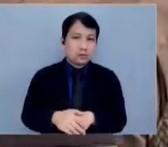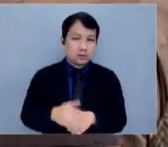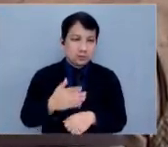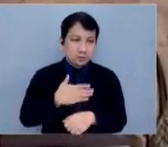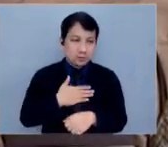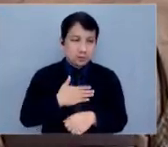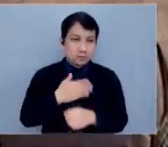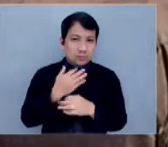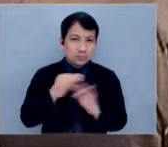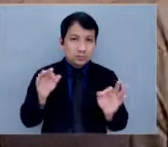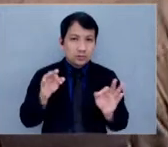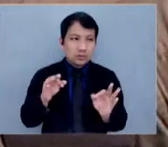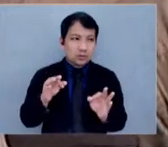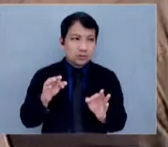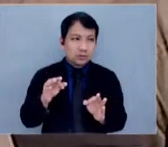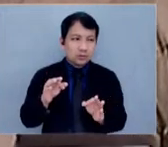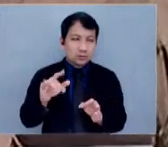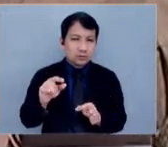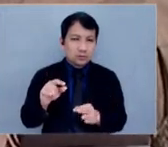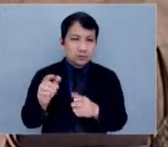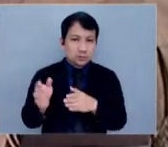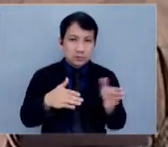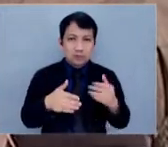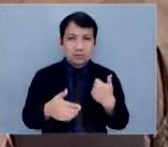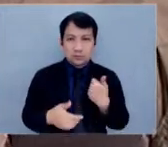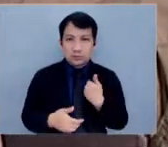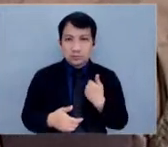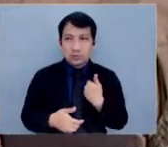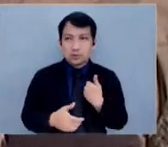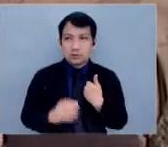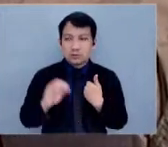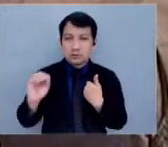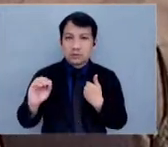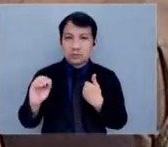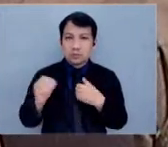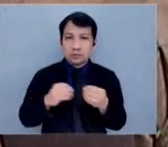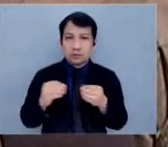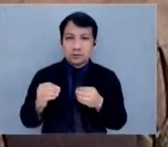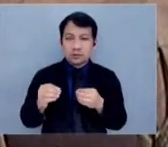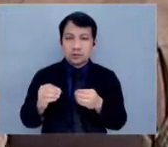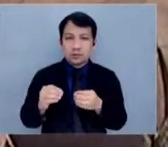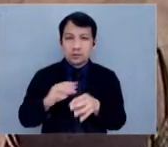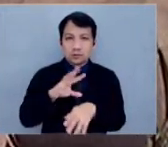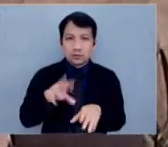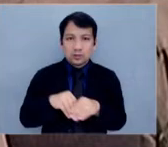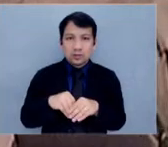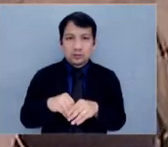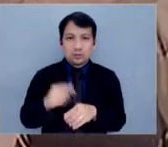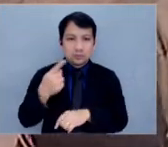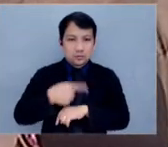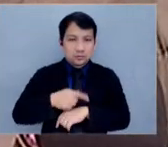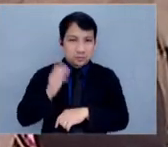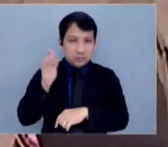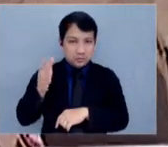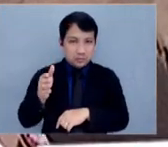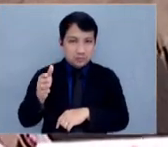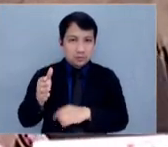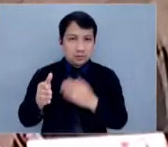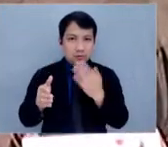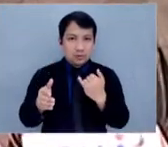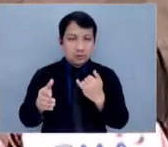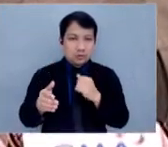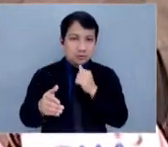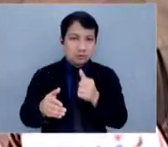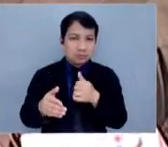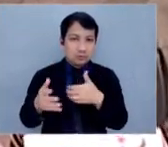open Indo-Pacific, we prepare ourselves to operate in a joint environment one day for not any current